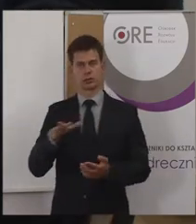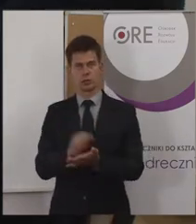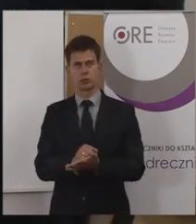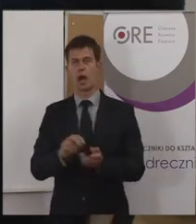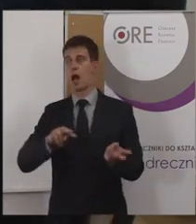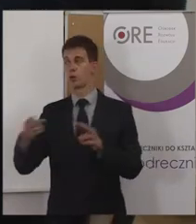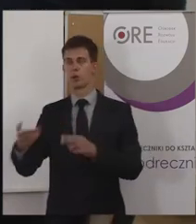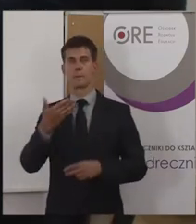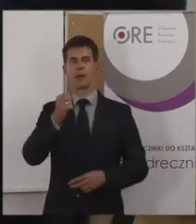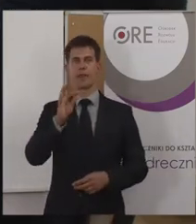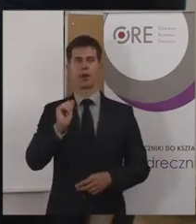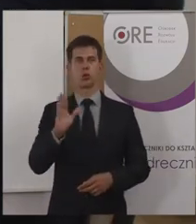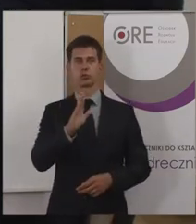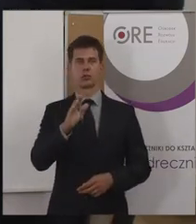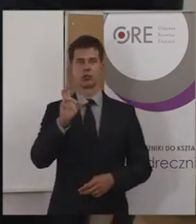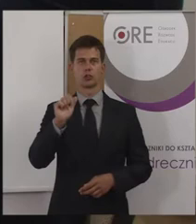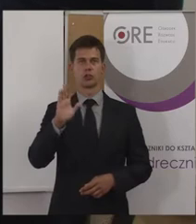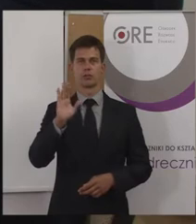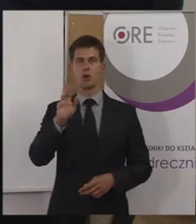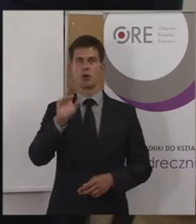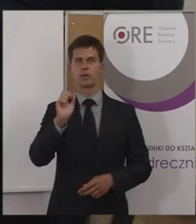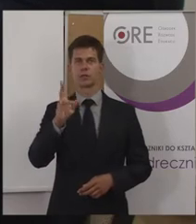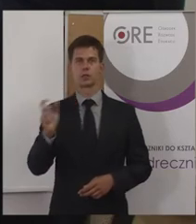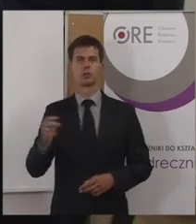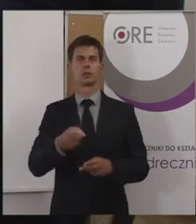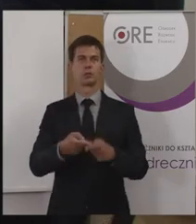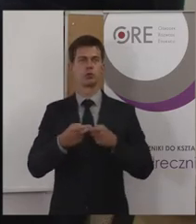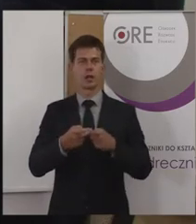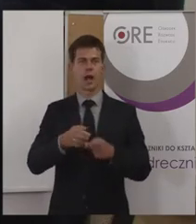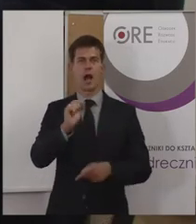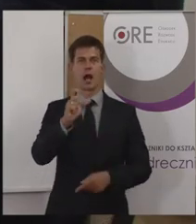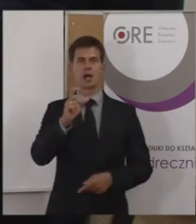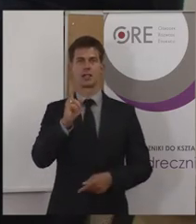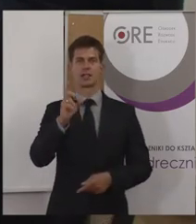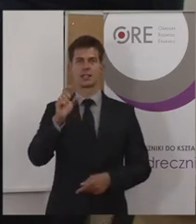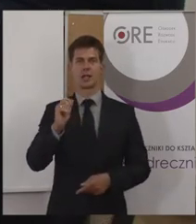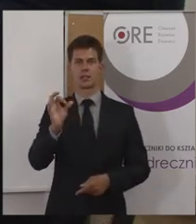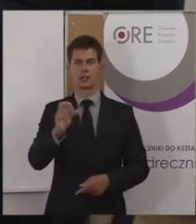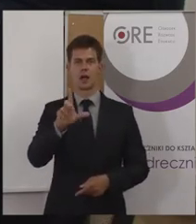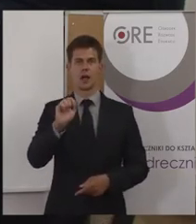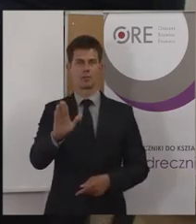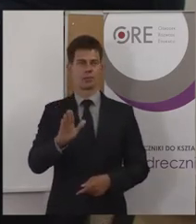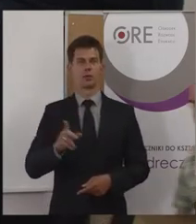Ciborowski ze spółdzielni socjalnej Access Lab, który jest również